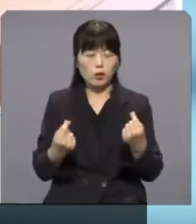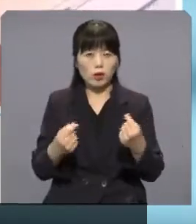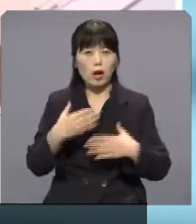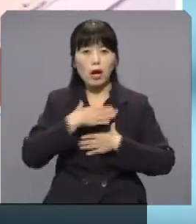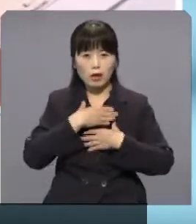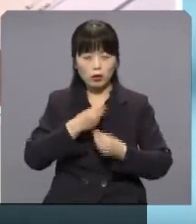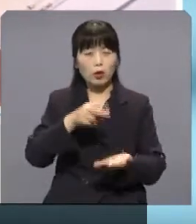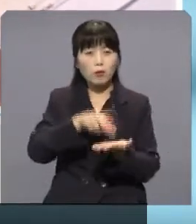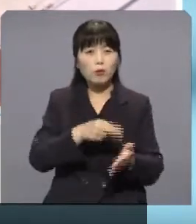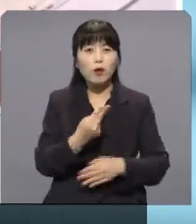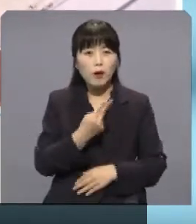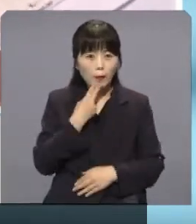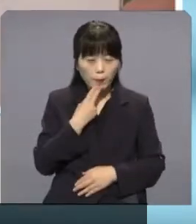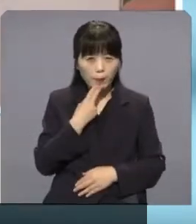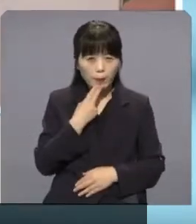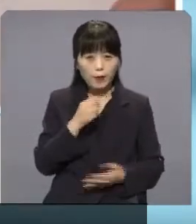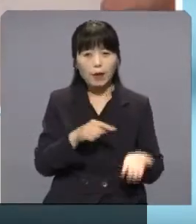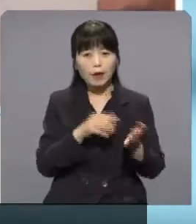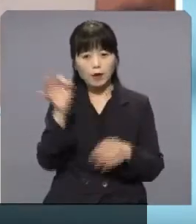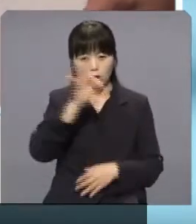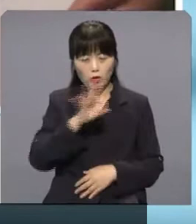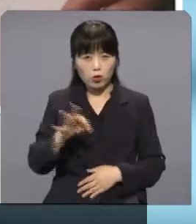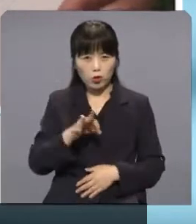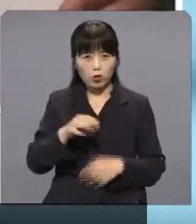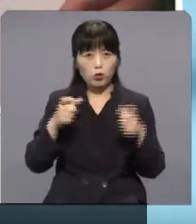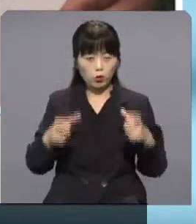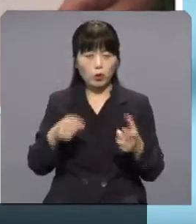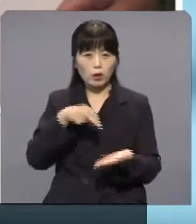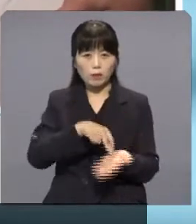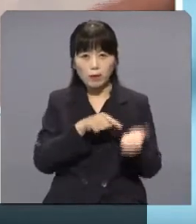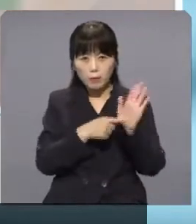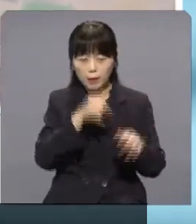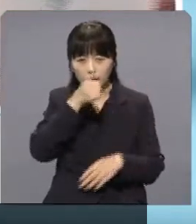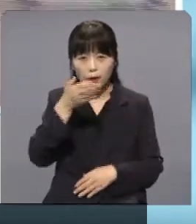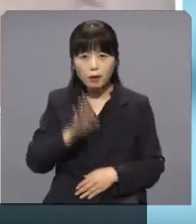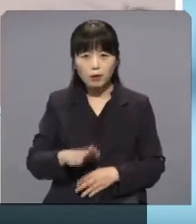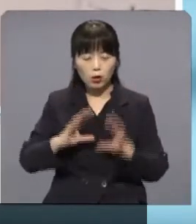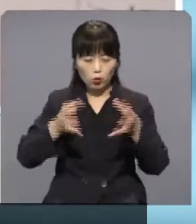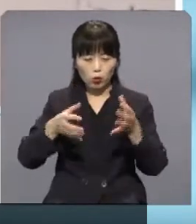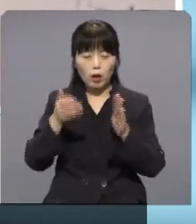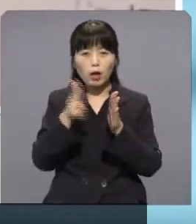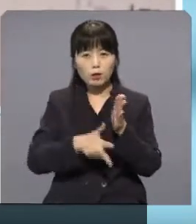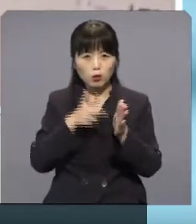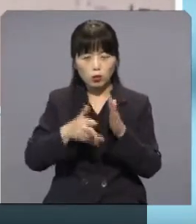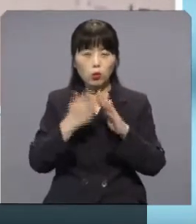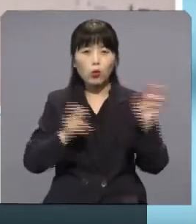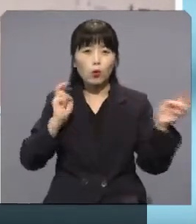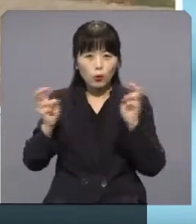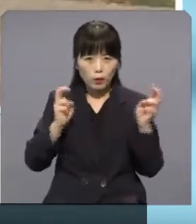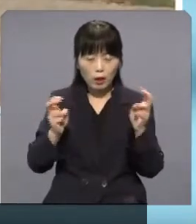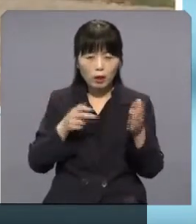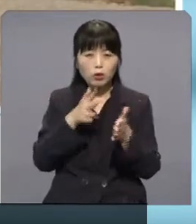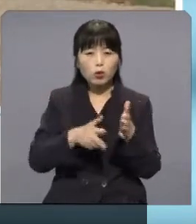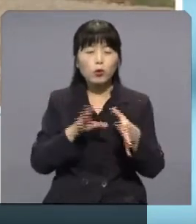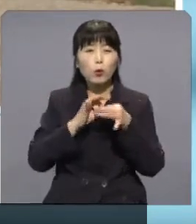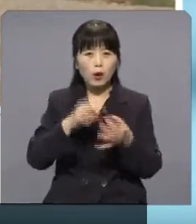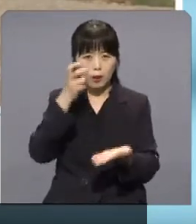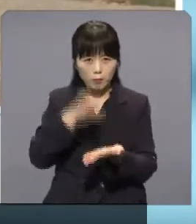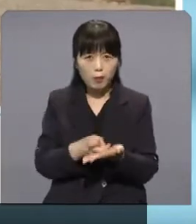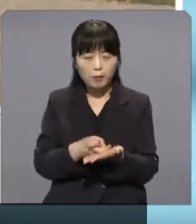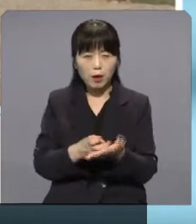지장이 없다 라고 하 예요 발 연천군의 입장을 밝히고 있는데요 하지만 국가 철도공단 은 철도 관련 법상